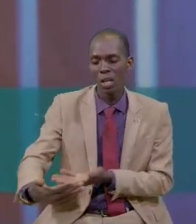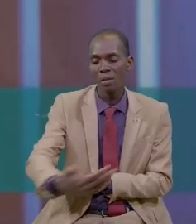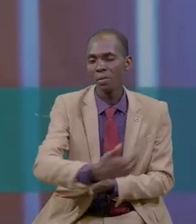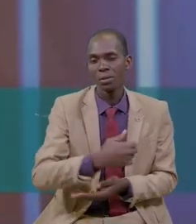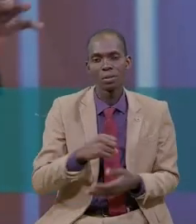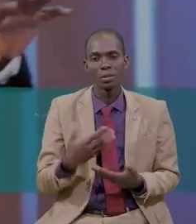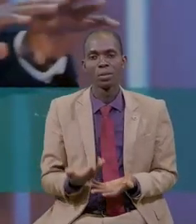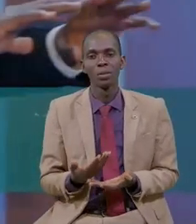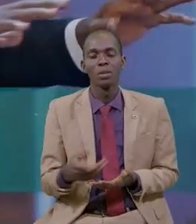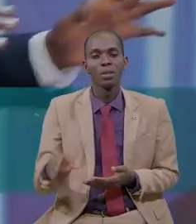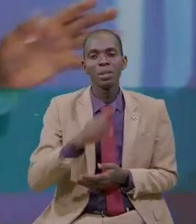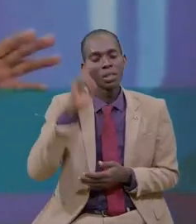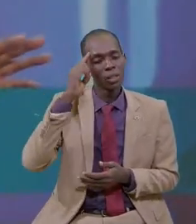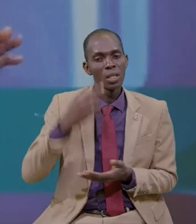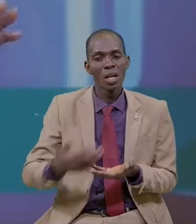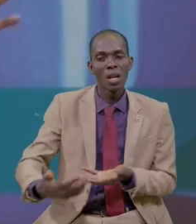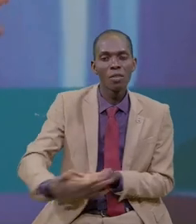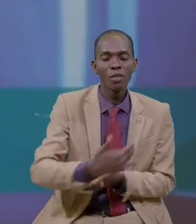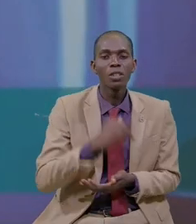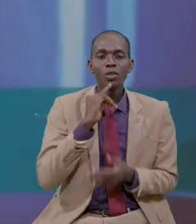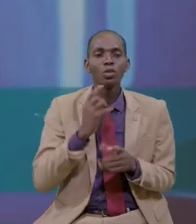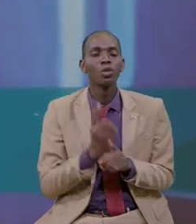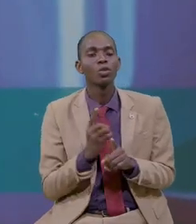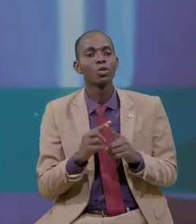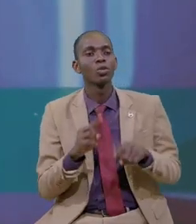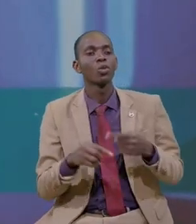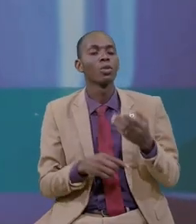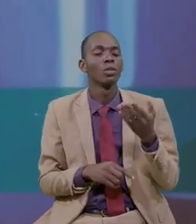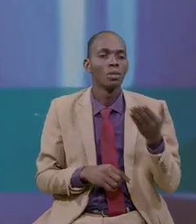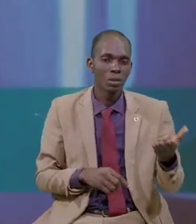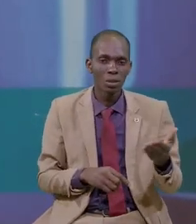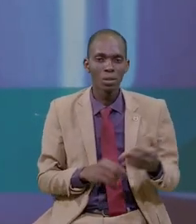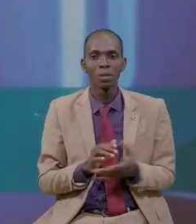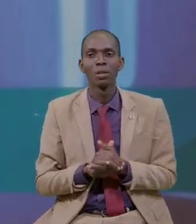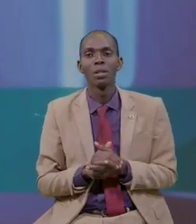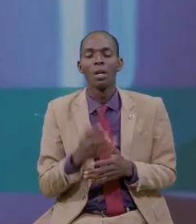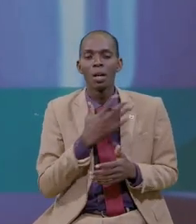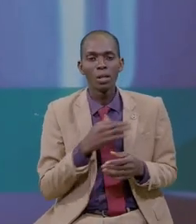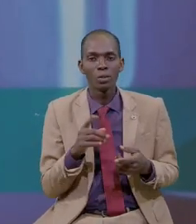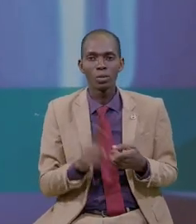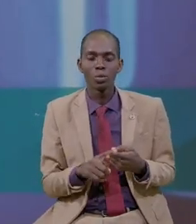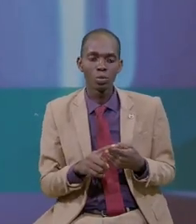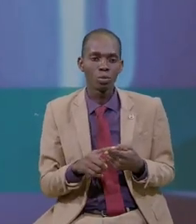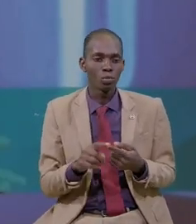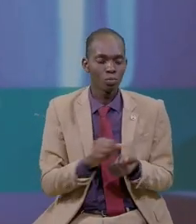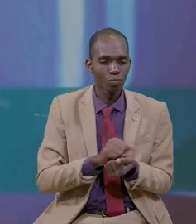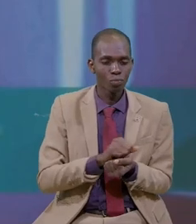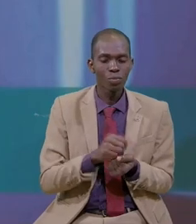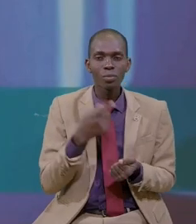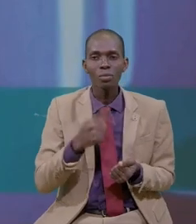Ils pensent que la moisson, c'est que nous allons là-bas pour laver blanc les gens